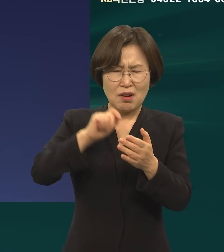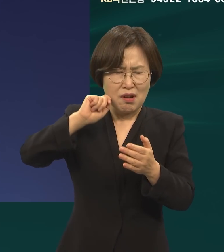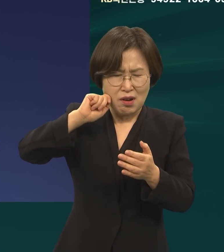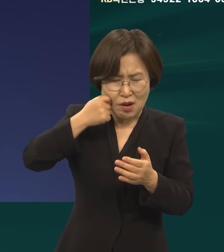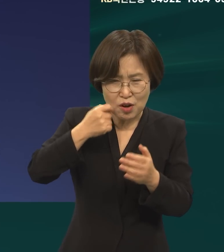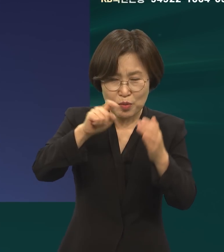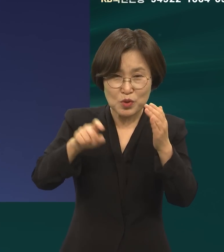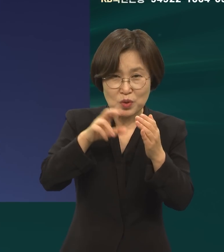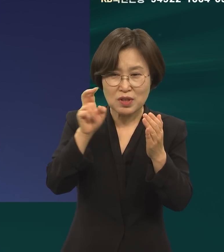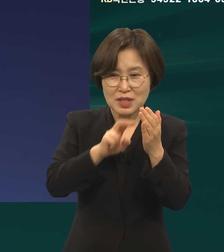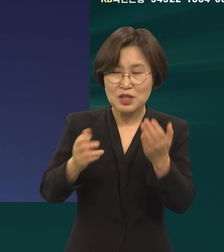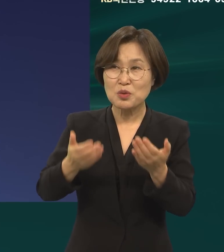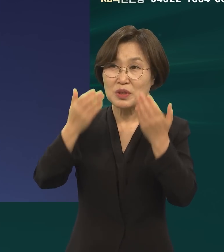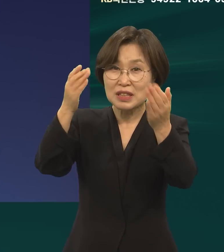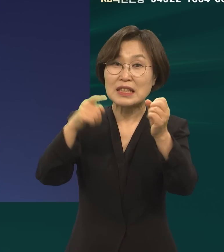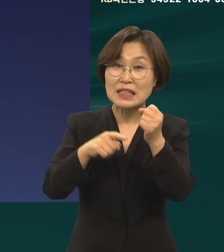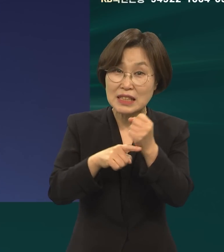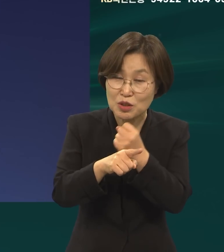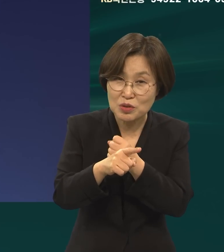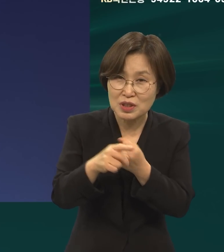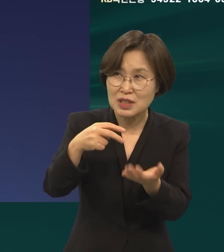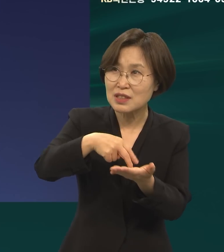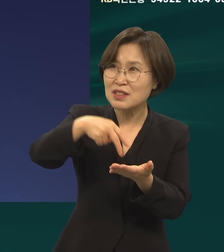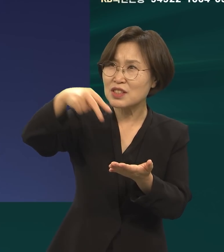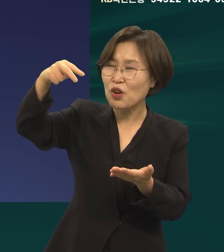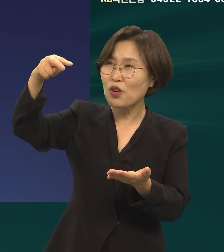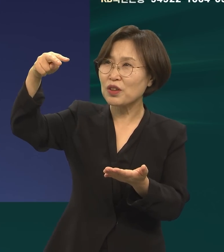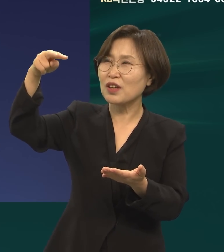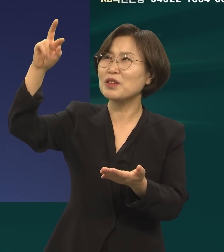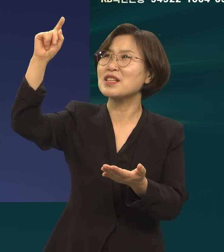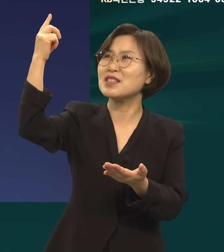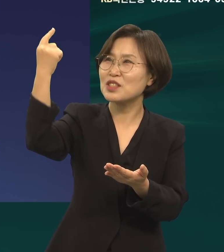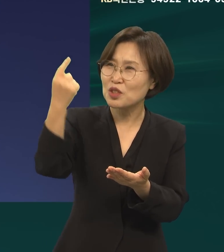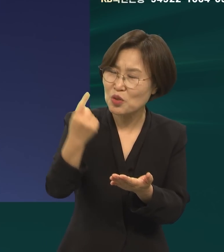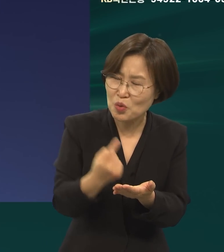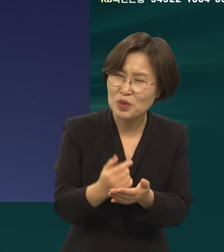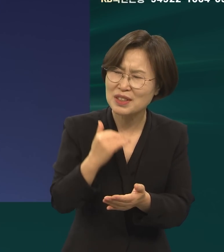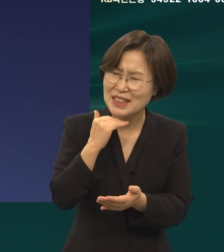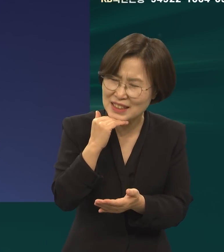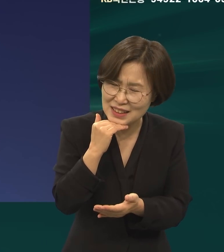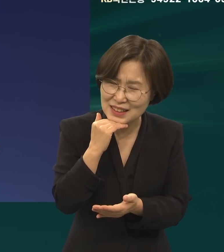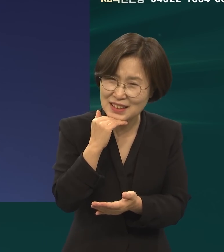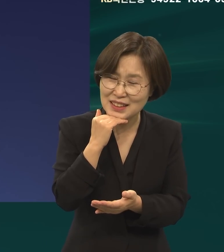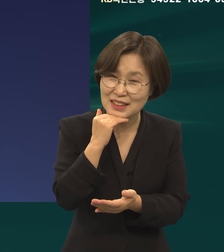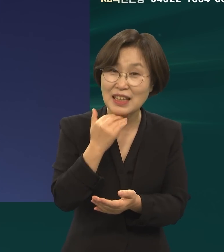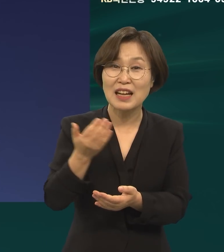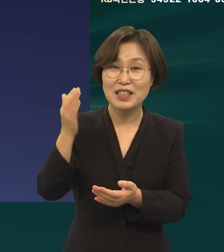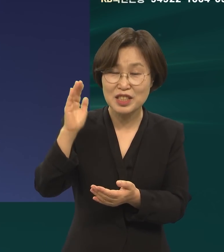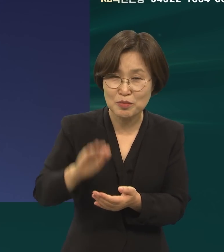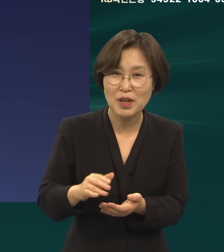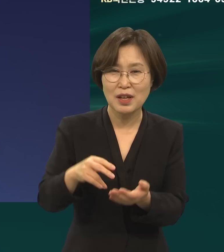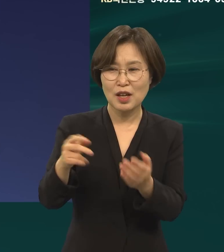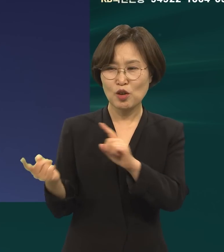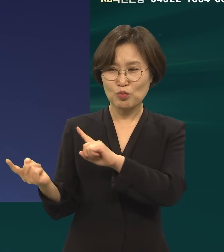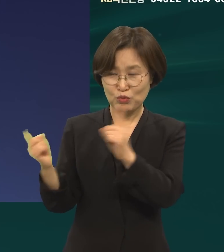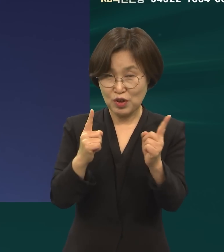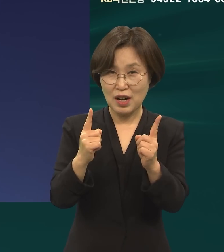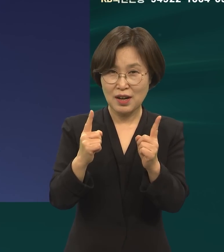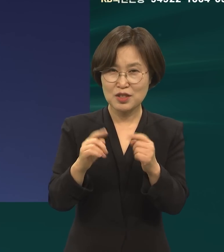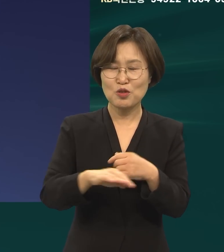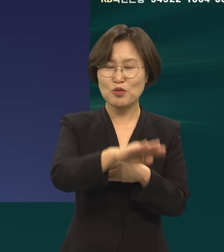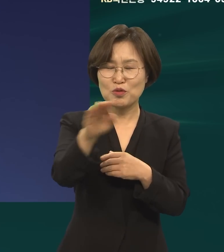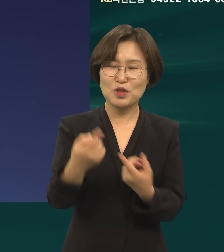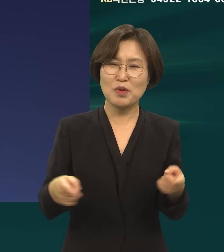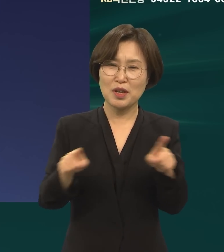이유는, 그분이 승천해서 다시 오실 날을 기다리는 토요일 같은 시간을 살지만 그분이 부활하셔서 우리와 오늘도